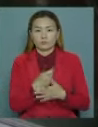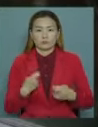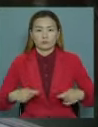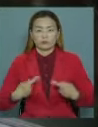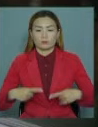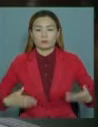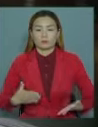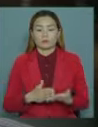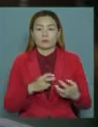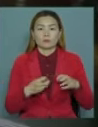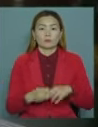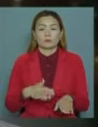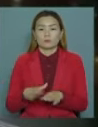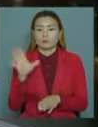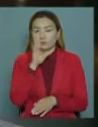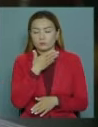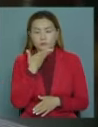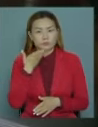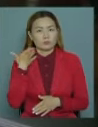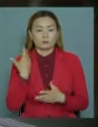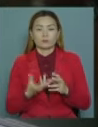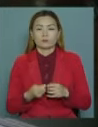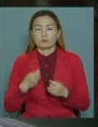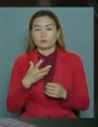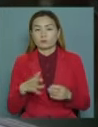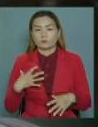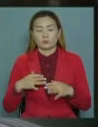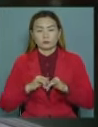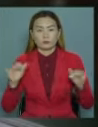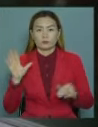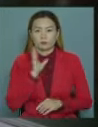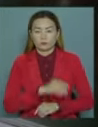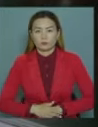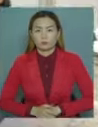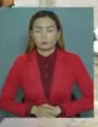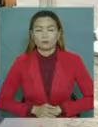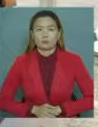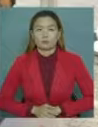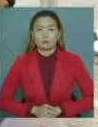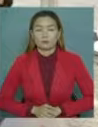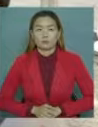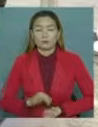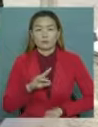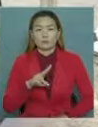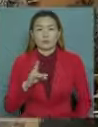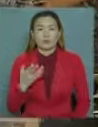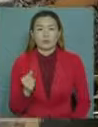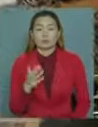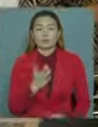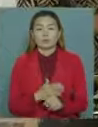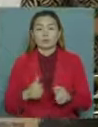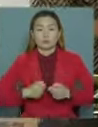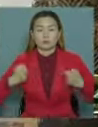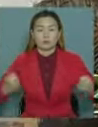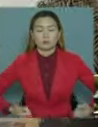продукцию. Проблем с реализацией нет, так как товар быстро раскупается. На ярмарке предлагается